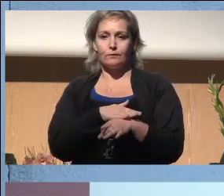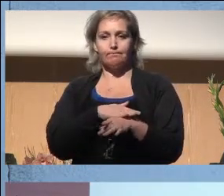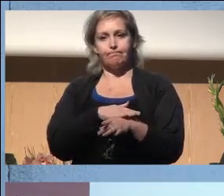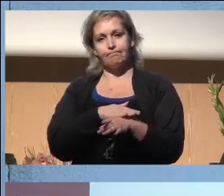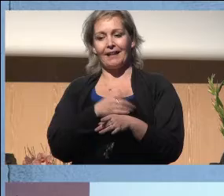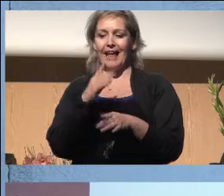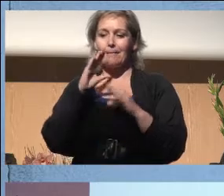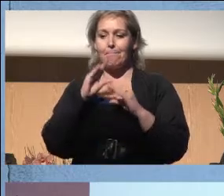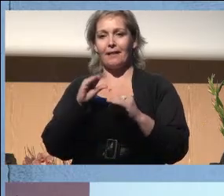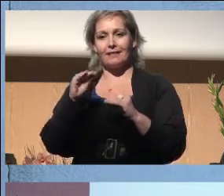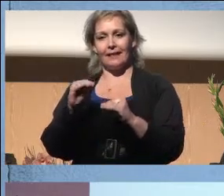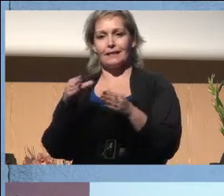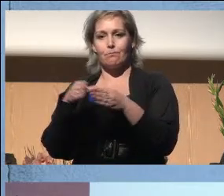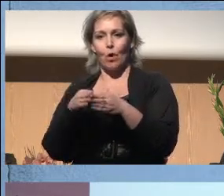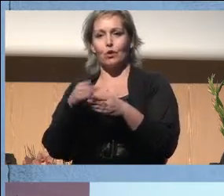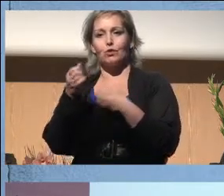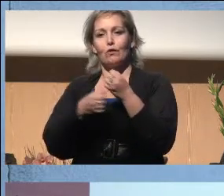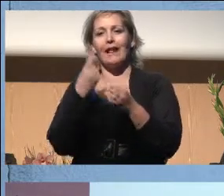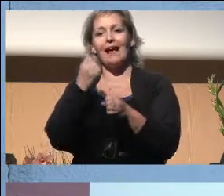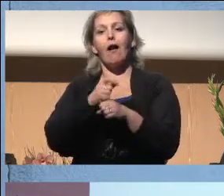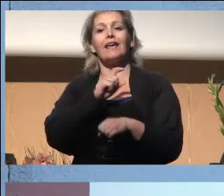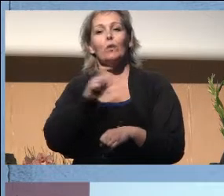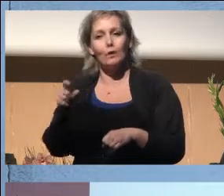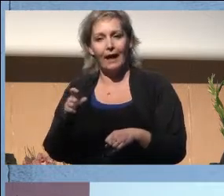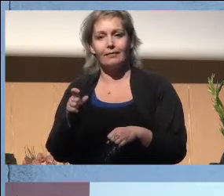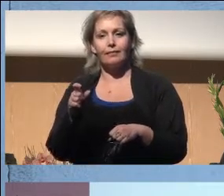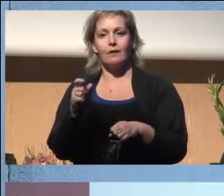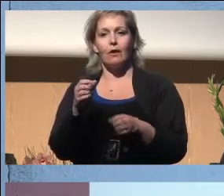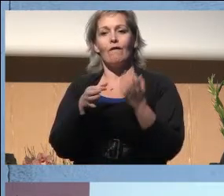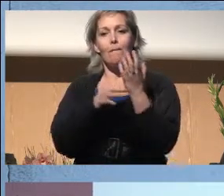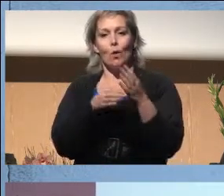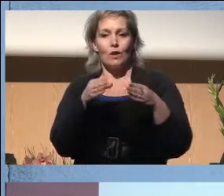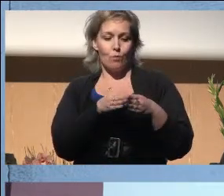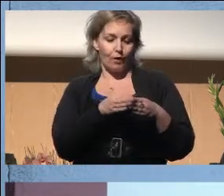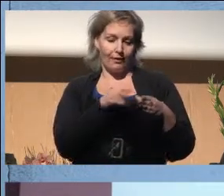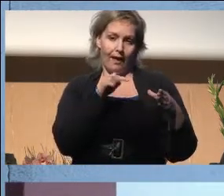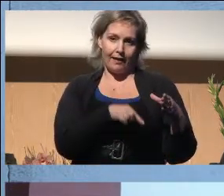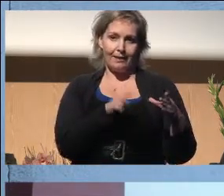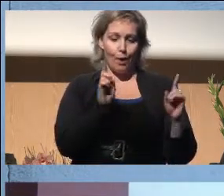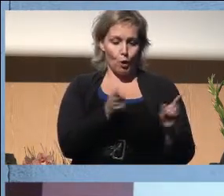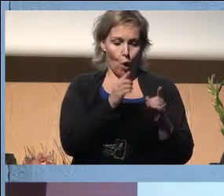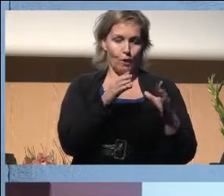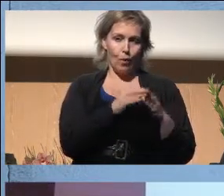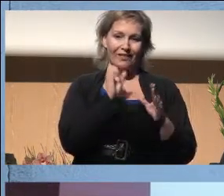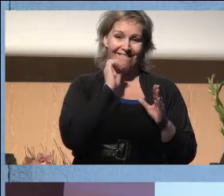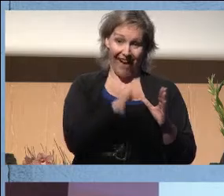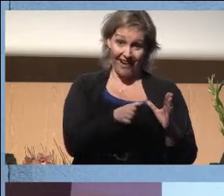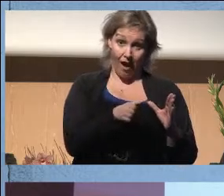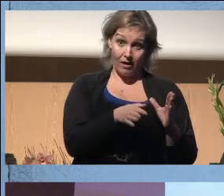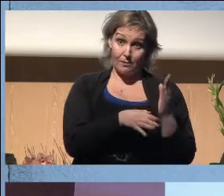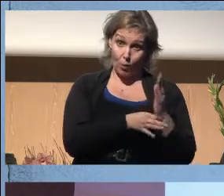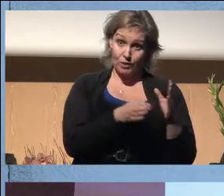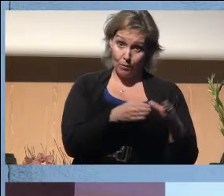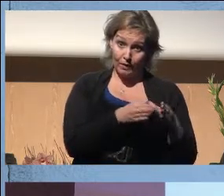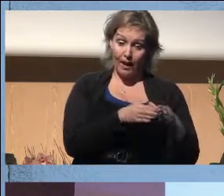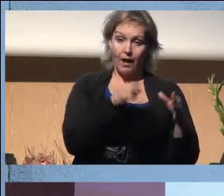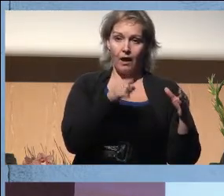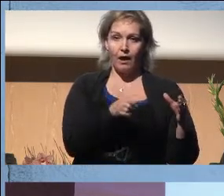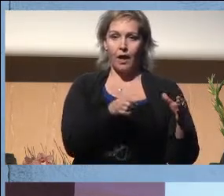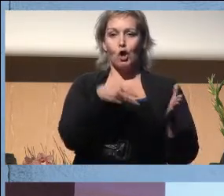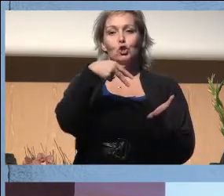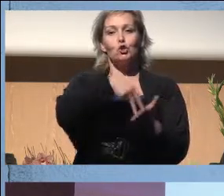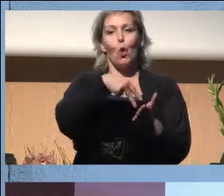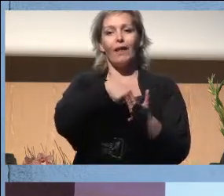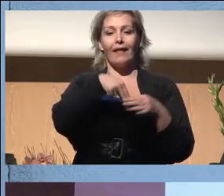varvet. Ett förbättringsmöte som görs en gång i veckan. Och vi börjar med pulsmöte bara. Kort möte varje dag,